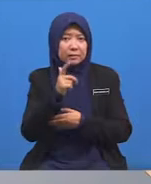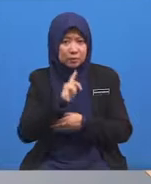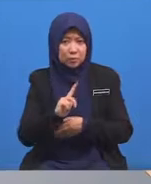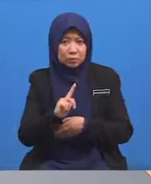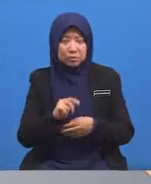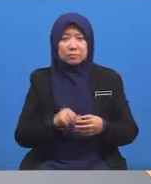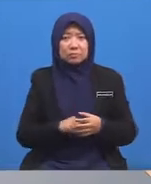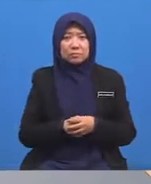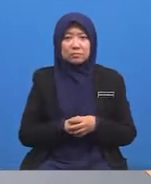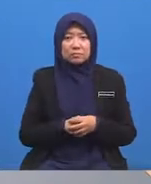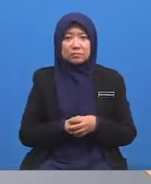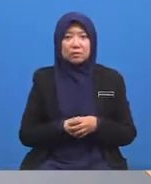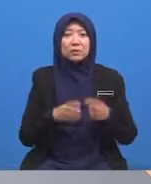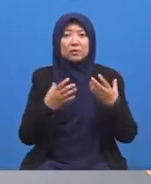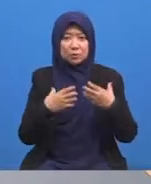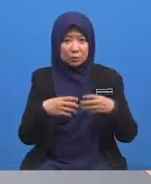ini akan melarut?